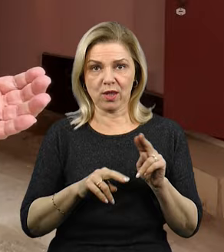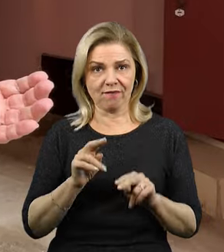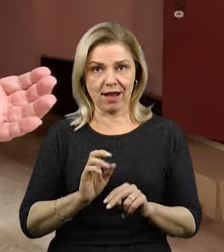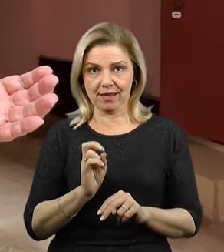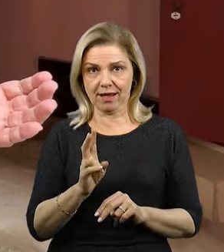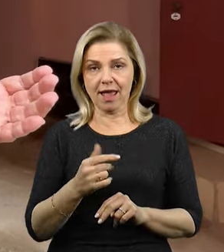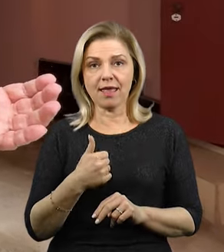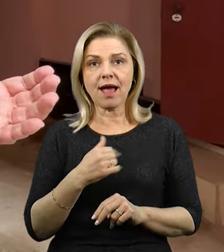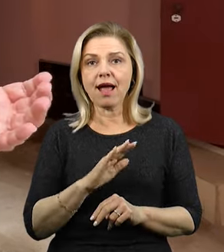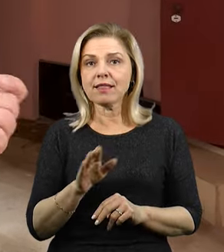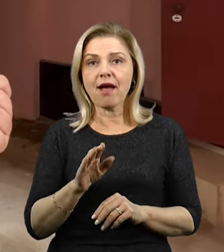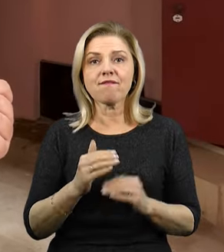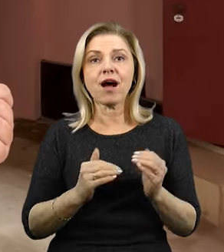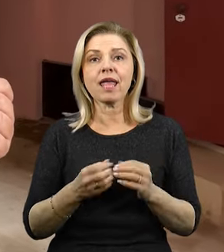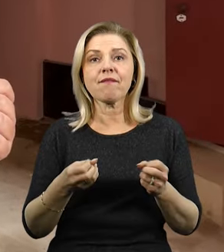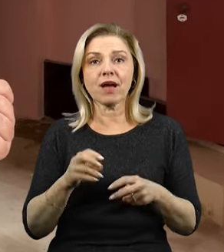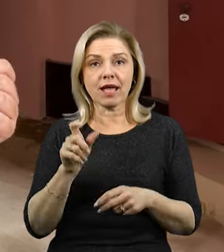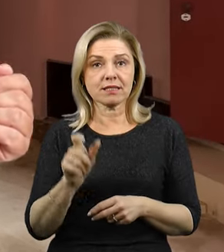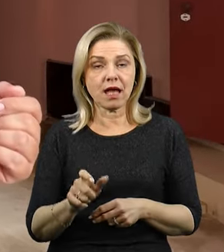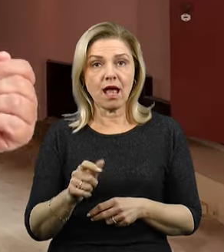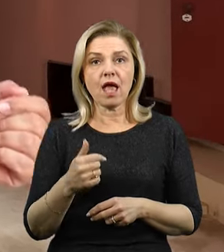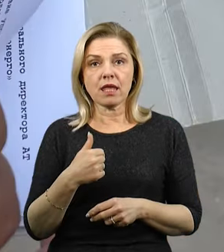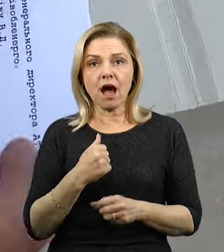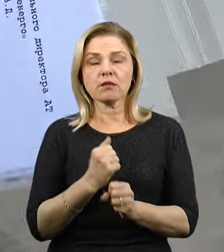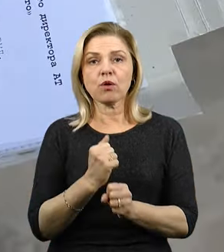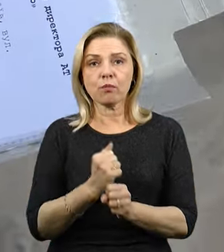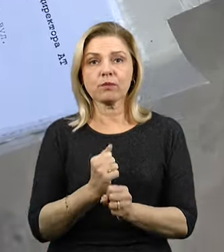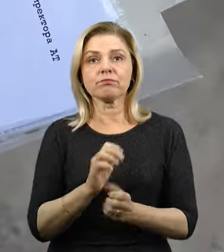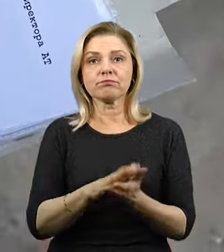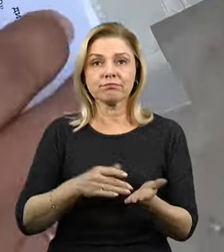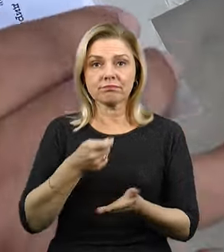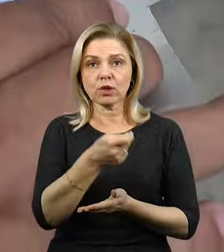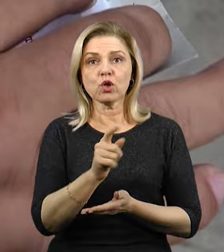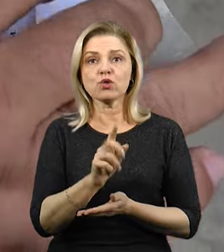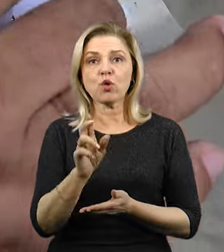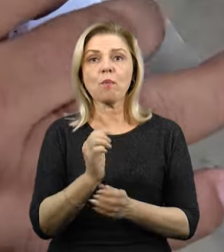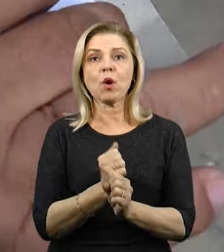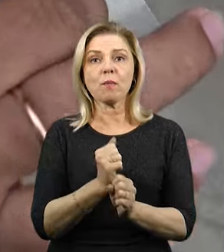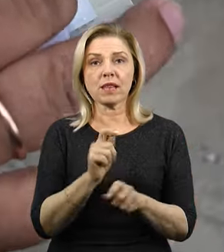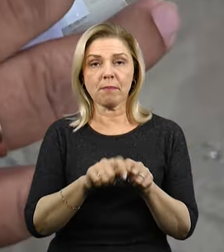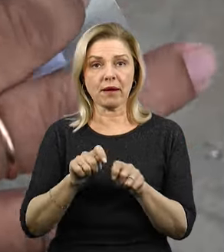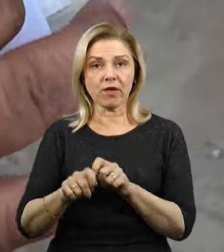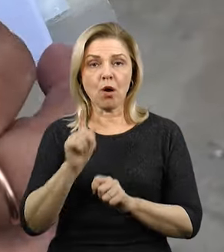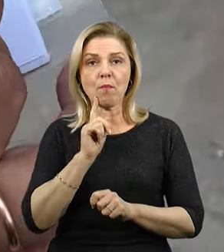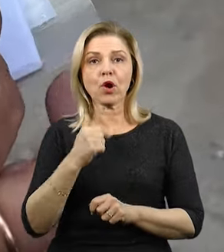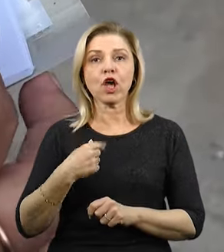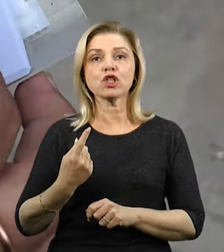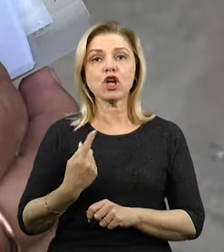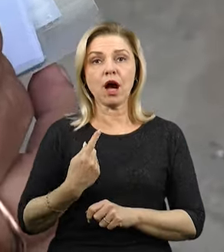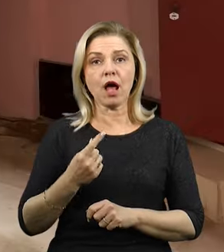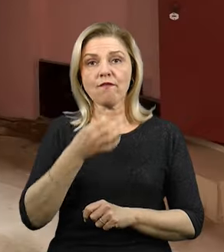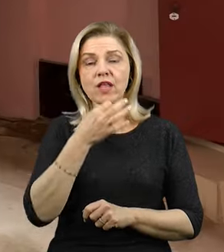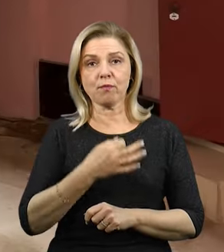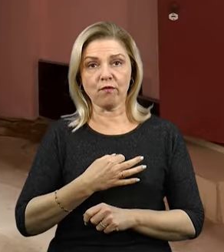фахівець але я почав писати листи для того щоб тут зробити перевірку поки що я чекаю відповіді далі В мене